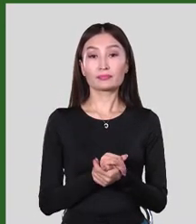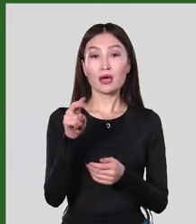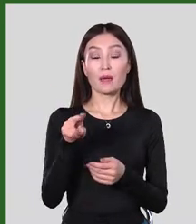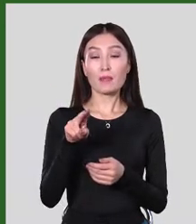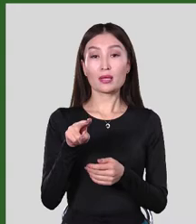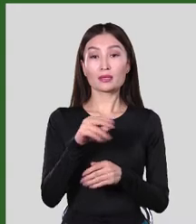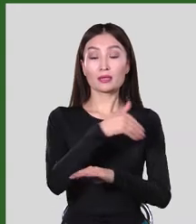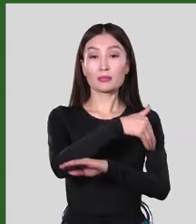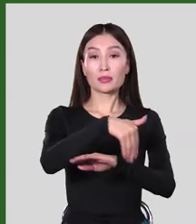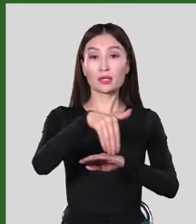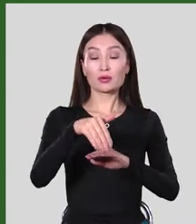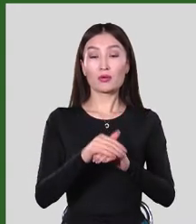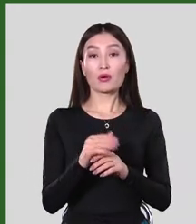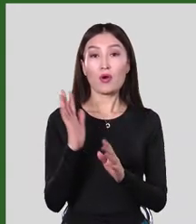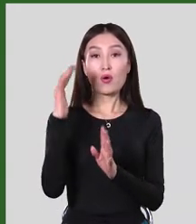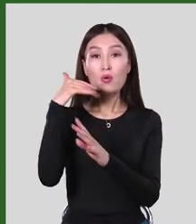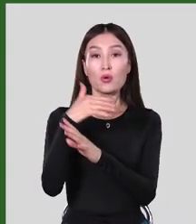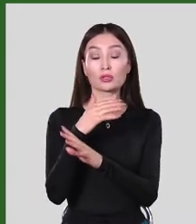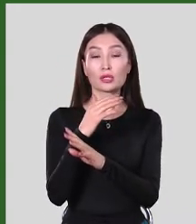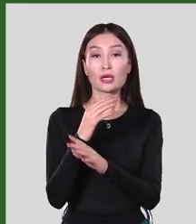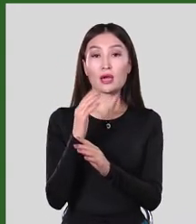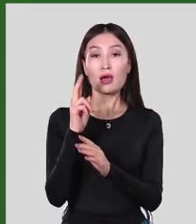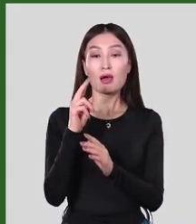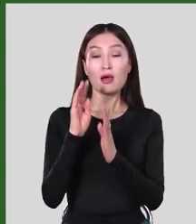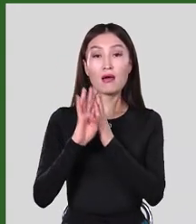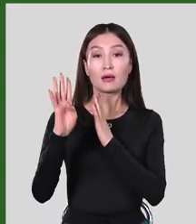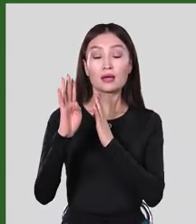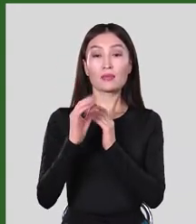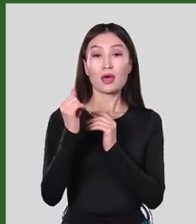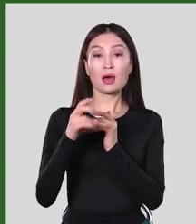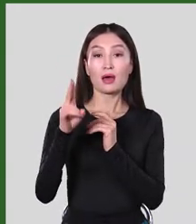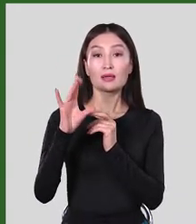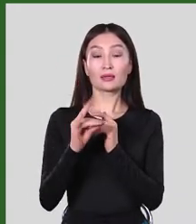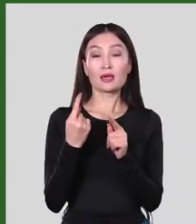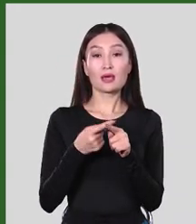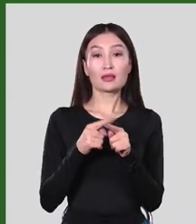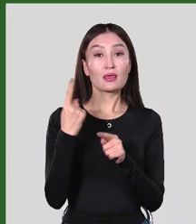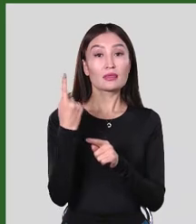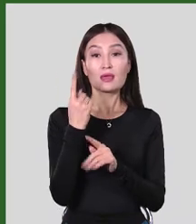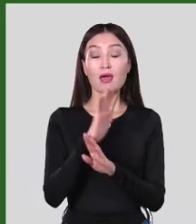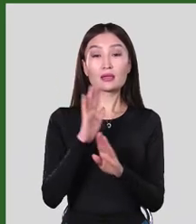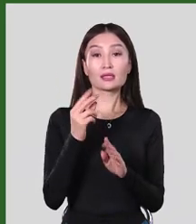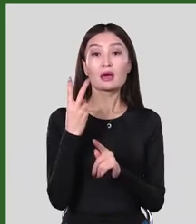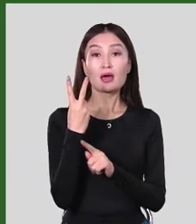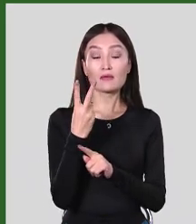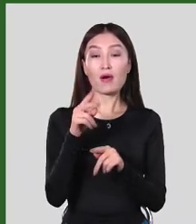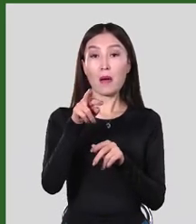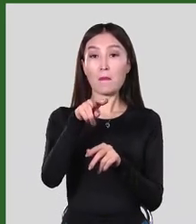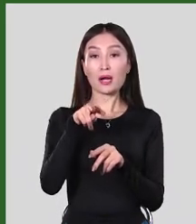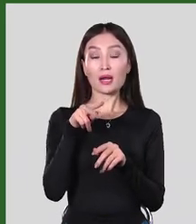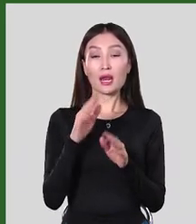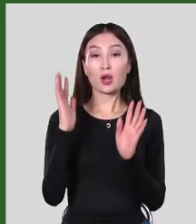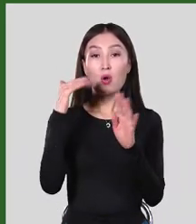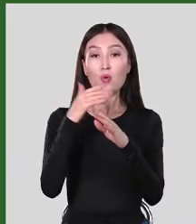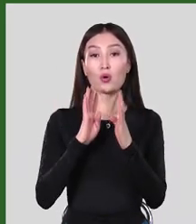берегов материка протянулись горные хребты Анд. Анды – это не один, а 2 параллельных